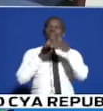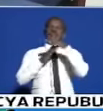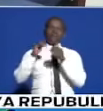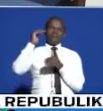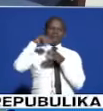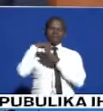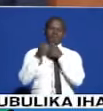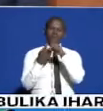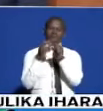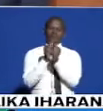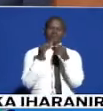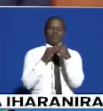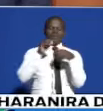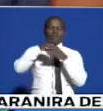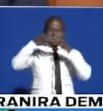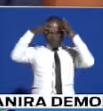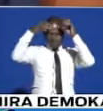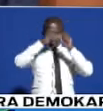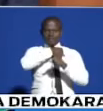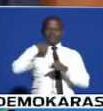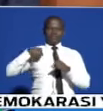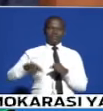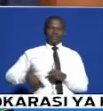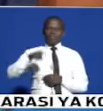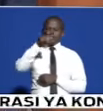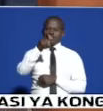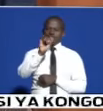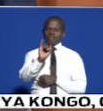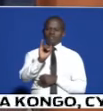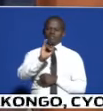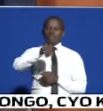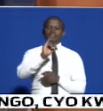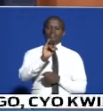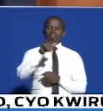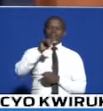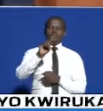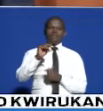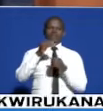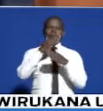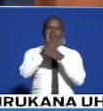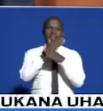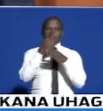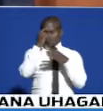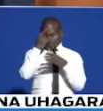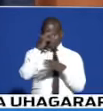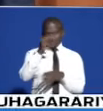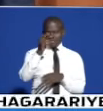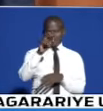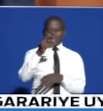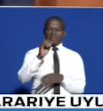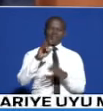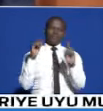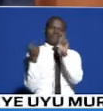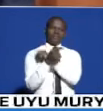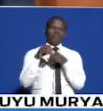Rwanda muri 2018 harimo perezida w'Ubushinwa Xi Jinping ndetse na minisitiri w'Ubuhindi Narendra Modi babisikanye